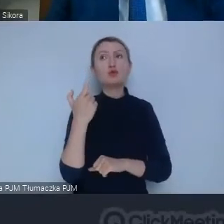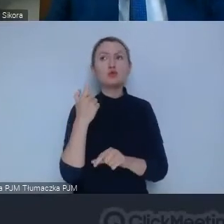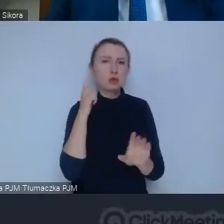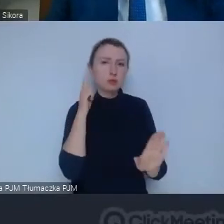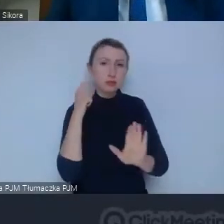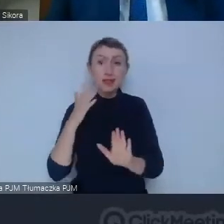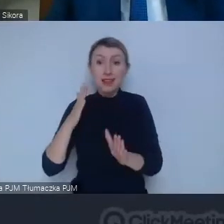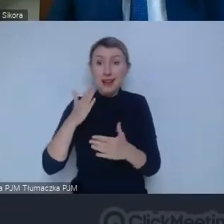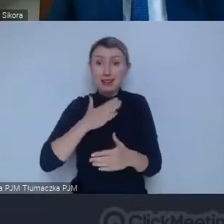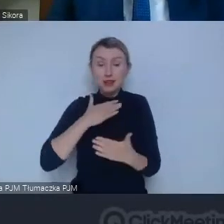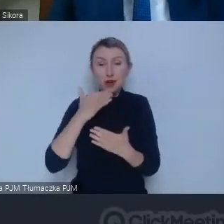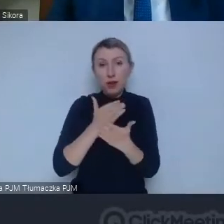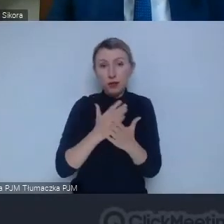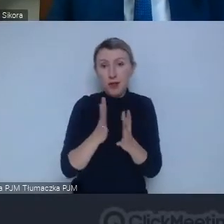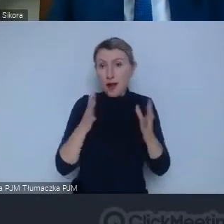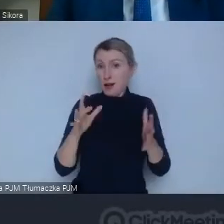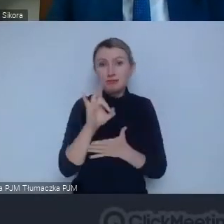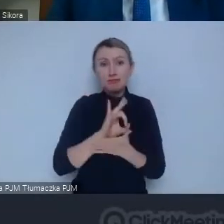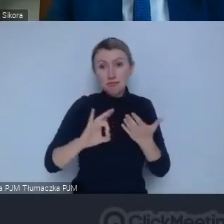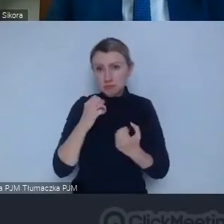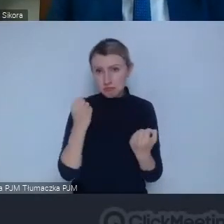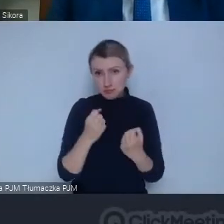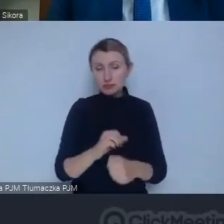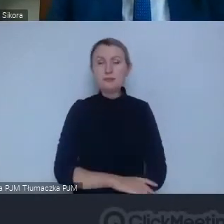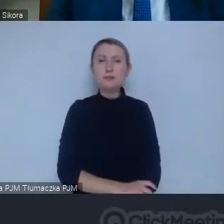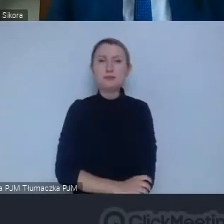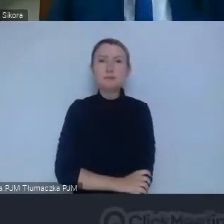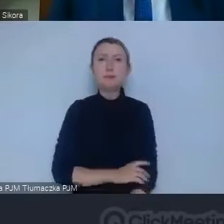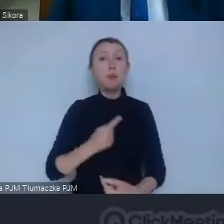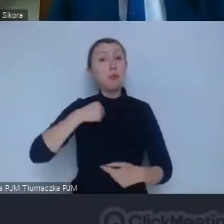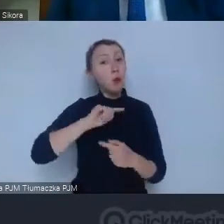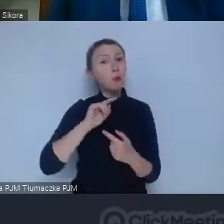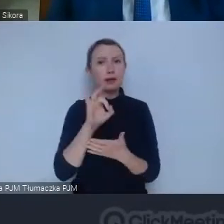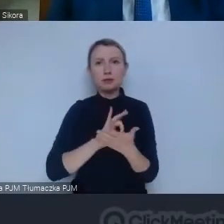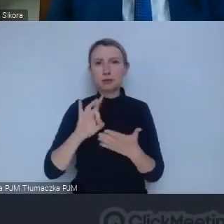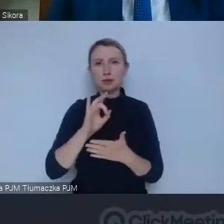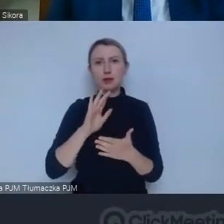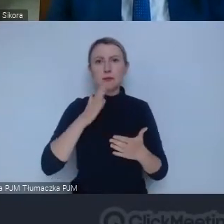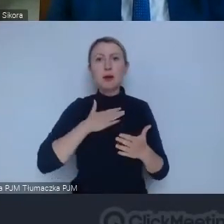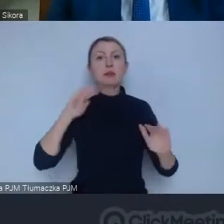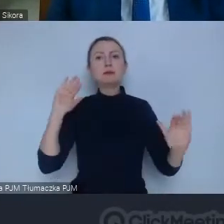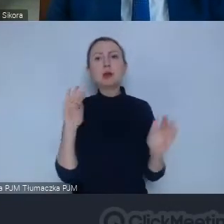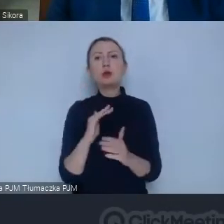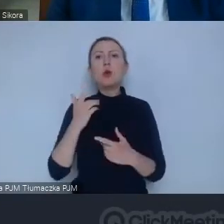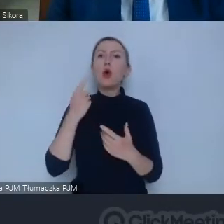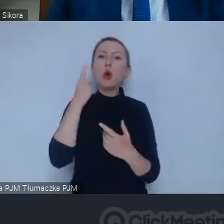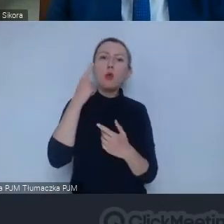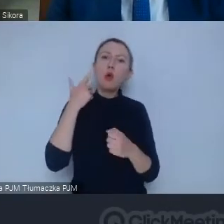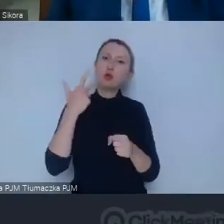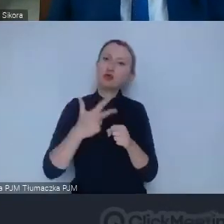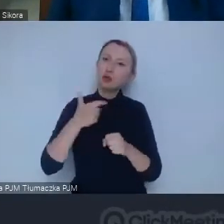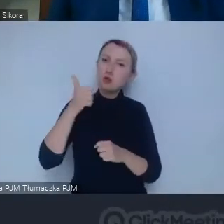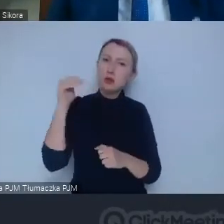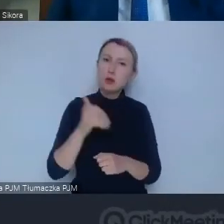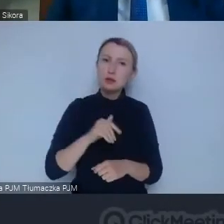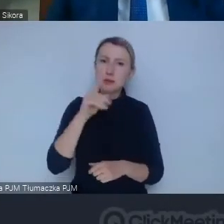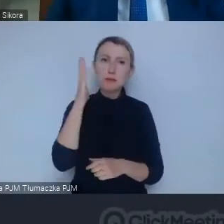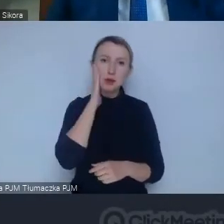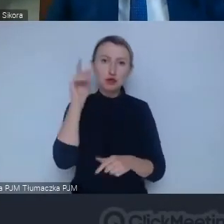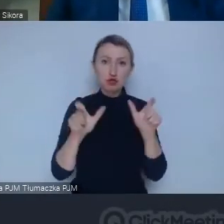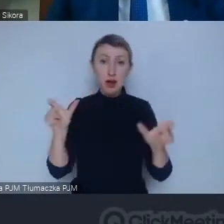warunki, na wielkość naszej gminy. Bo my jako gmina w tej chwili mamy spadek około 31 tysięcy mieszkańców. I w